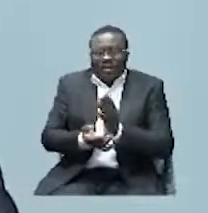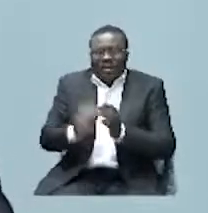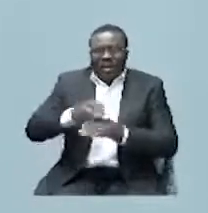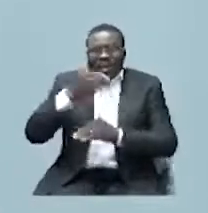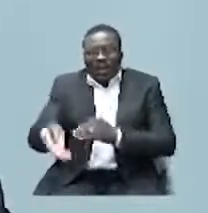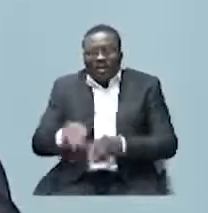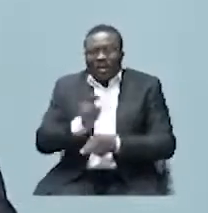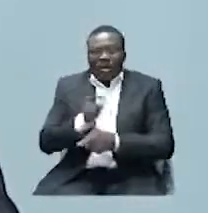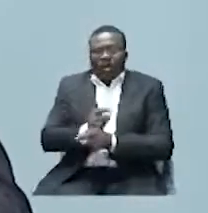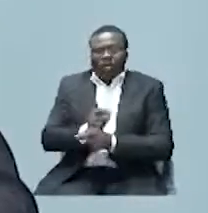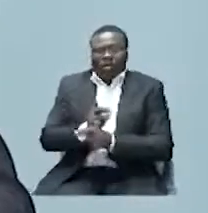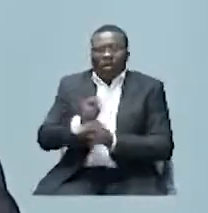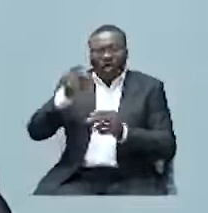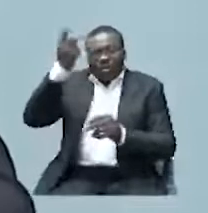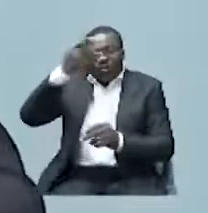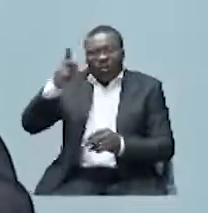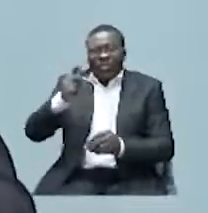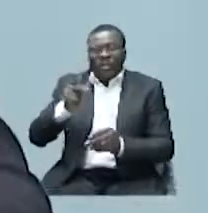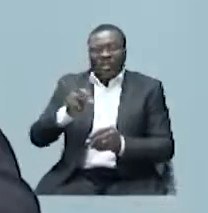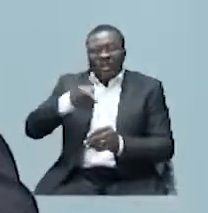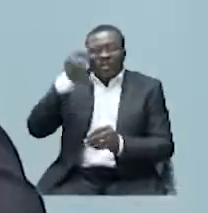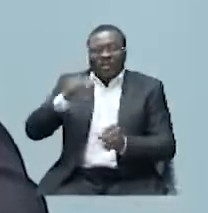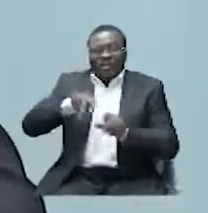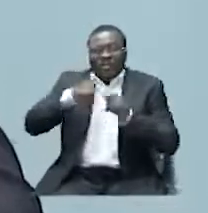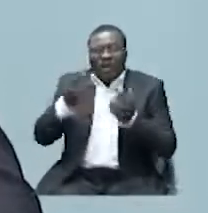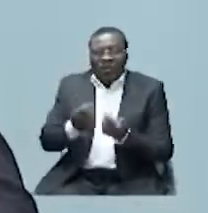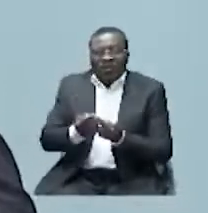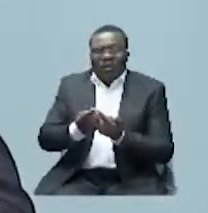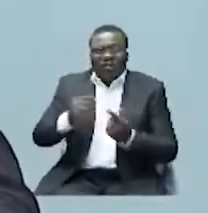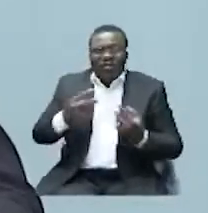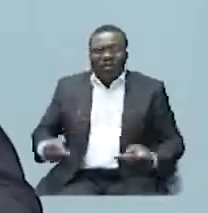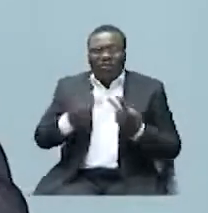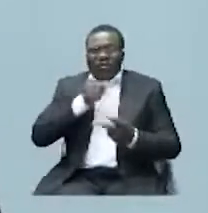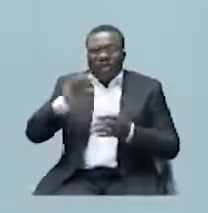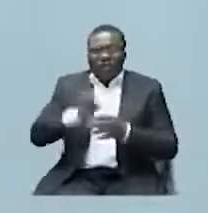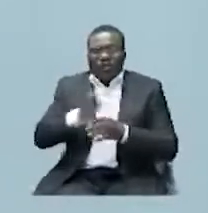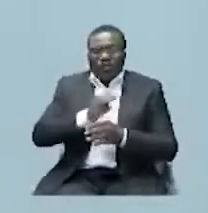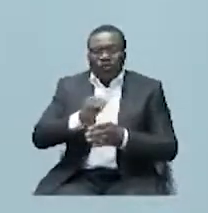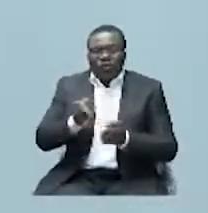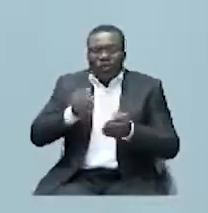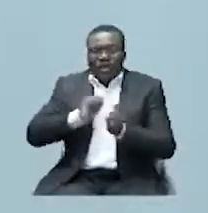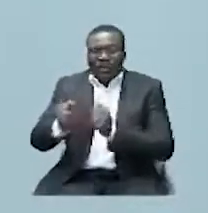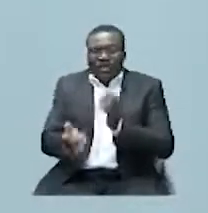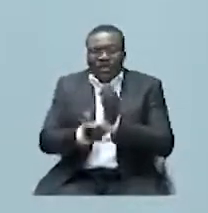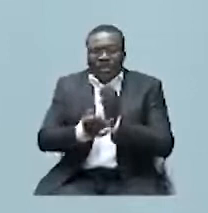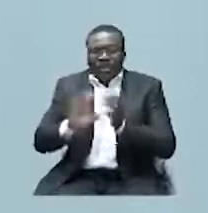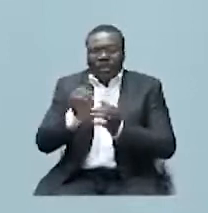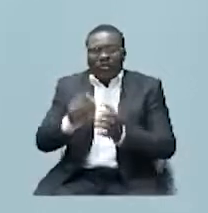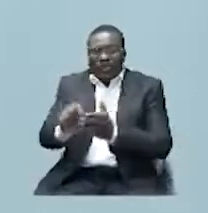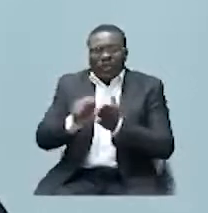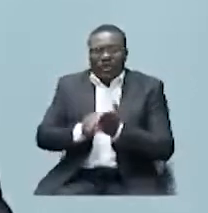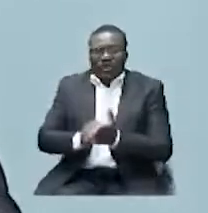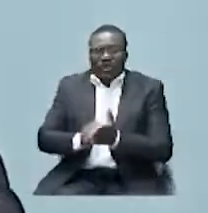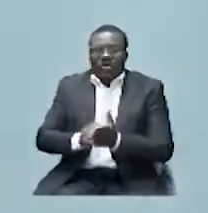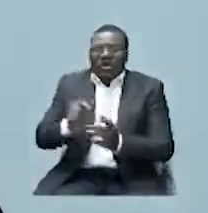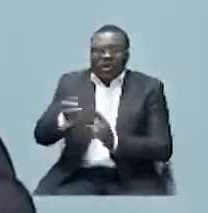rôle sociopolitique, parce que la gouvernance, l'existence de notre vie n'est pas fonction que de la prestation technique de nos tests. Il